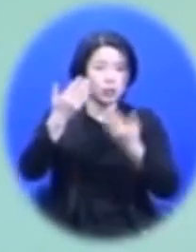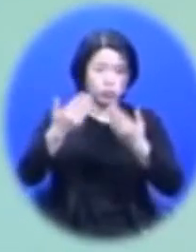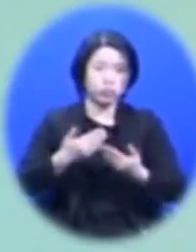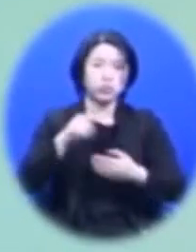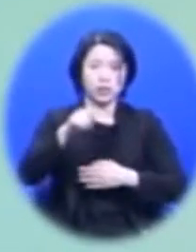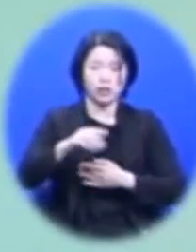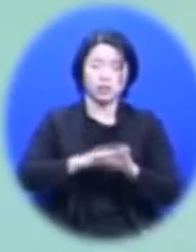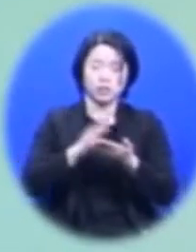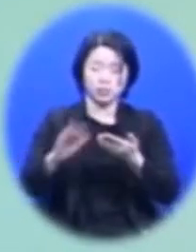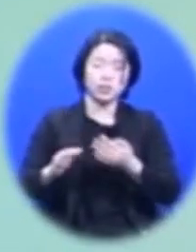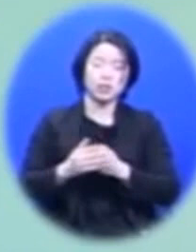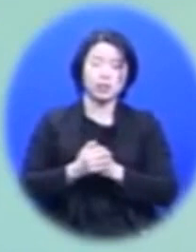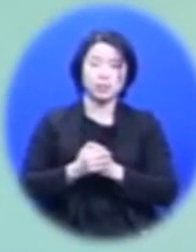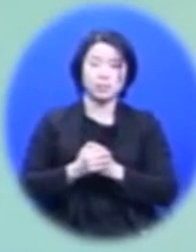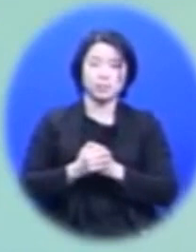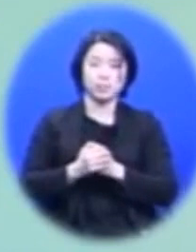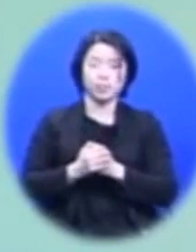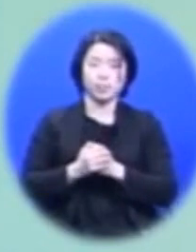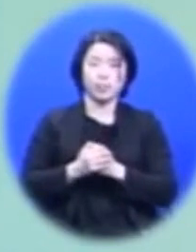것입니다.